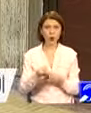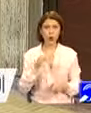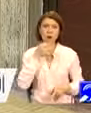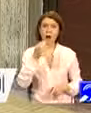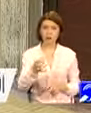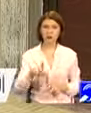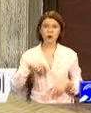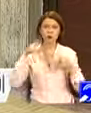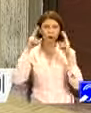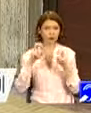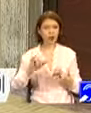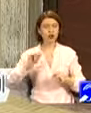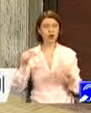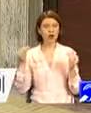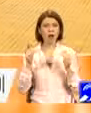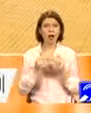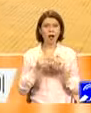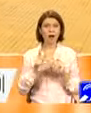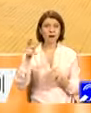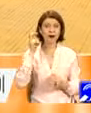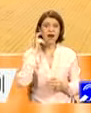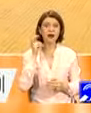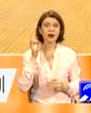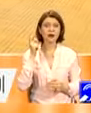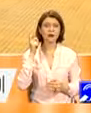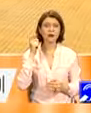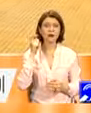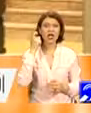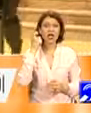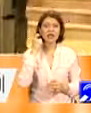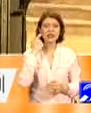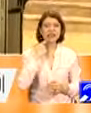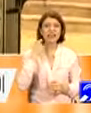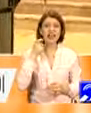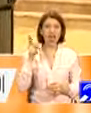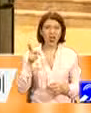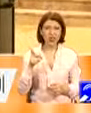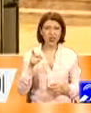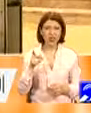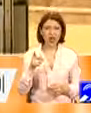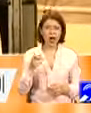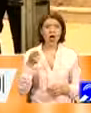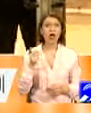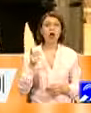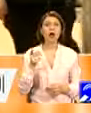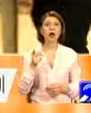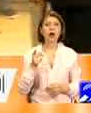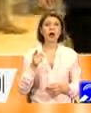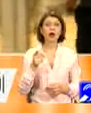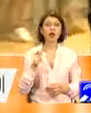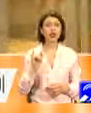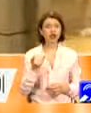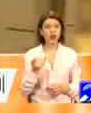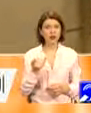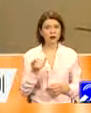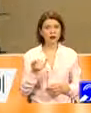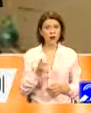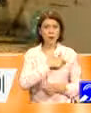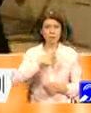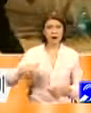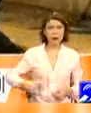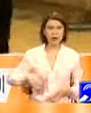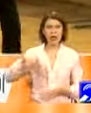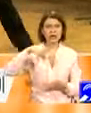tu, sunt percheziții și la reședința din Sinaia a liderului de sindicat, fostul deputat PSD Ion Rădoi, dar și la